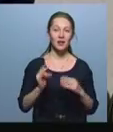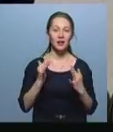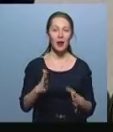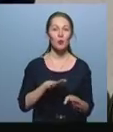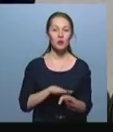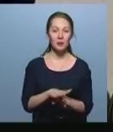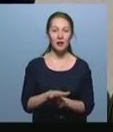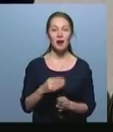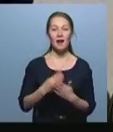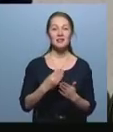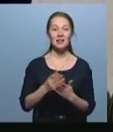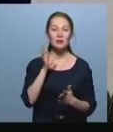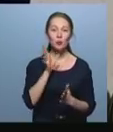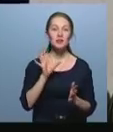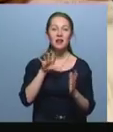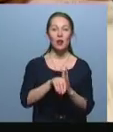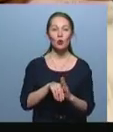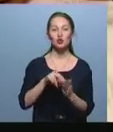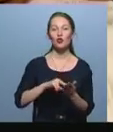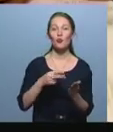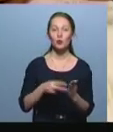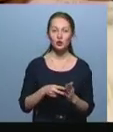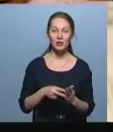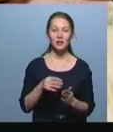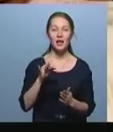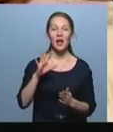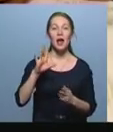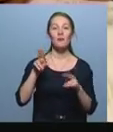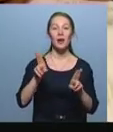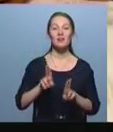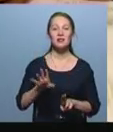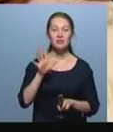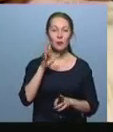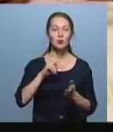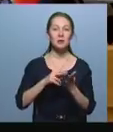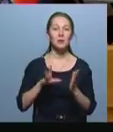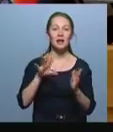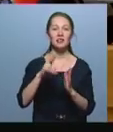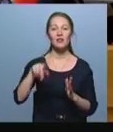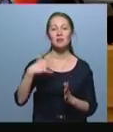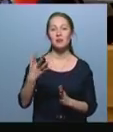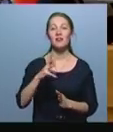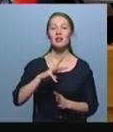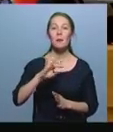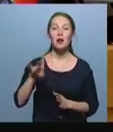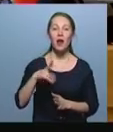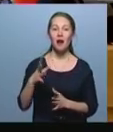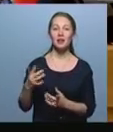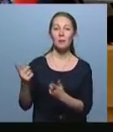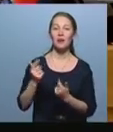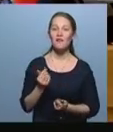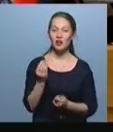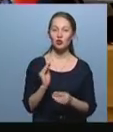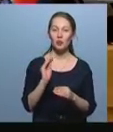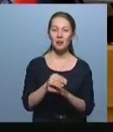пояснил, средства будут заложены в бюджете Удмуртии. Плюс правительство намерено привлечь 2,5 миллиарда инвестиций. Кроме того, в проекте